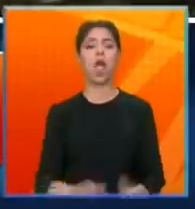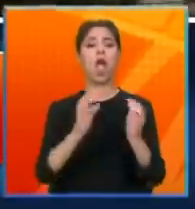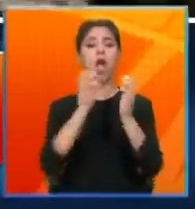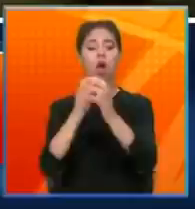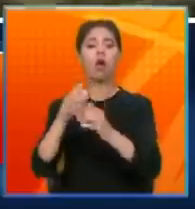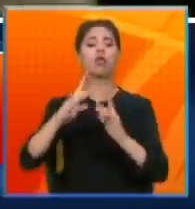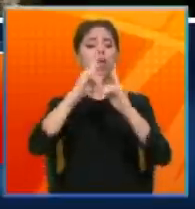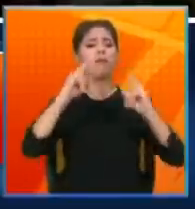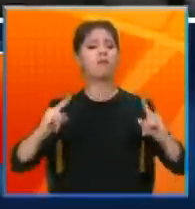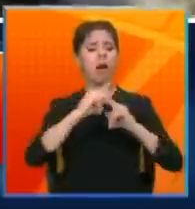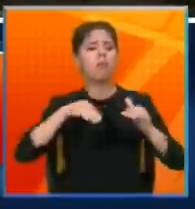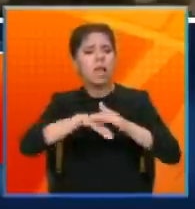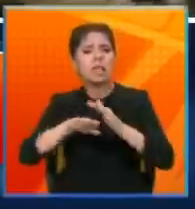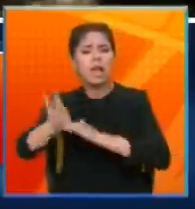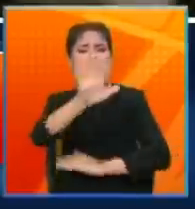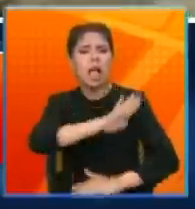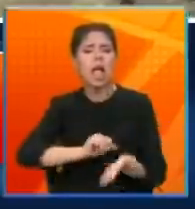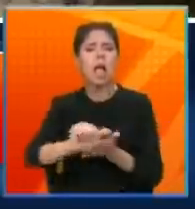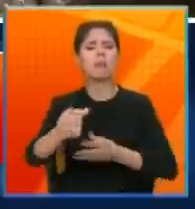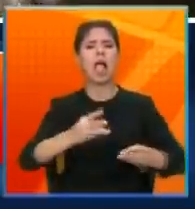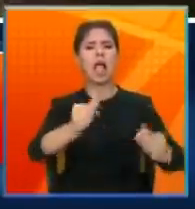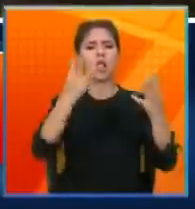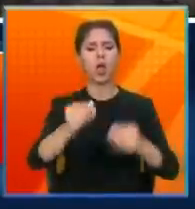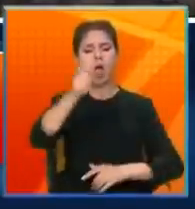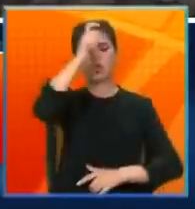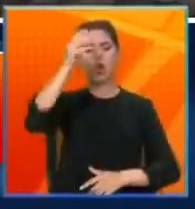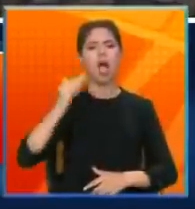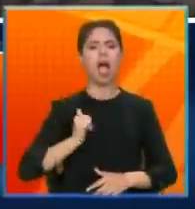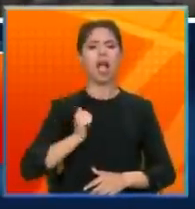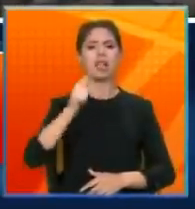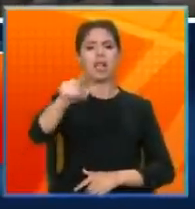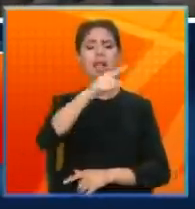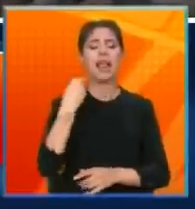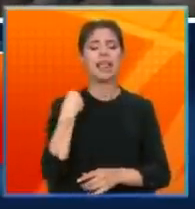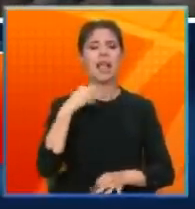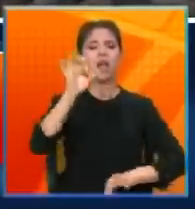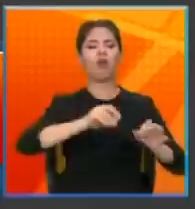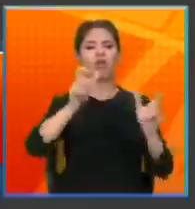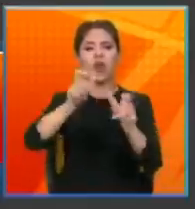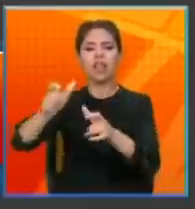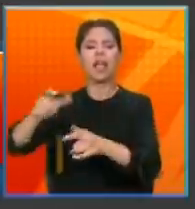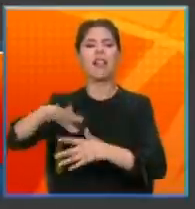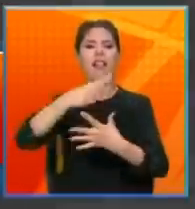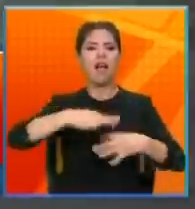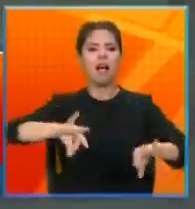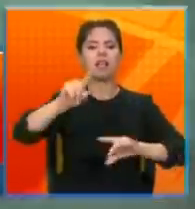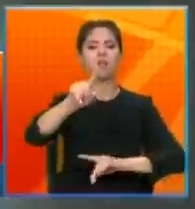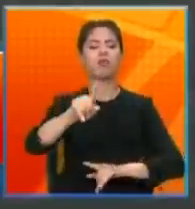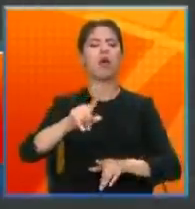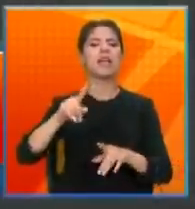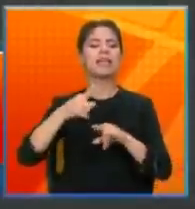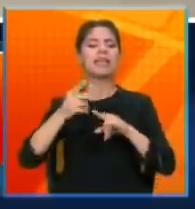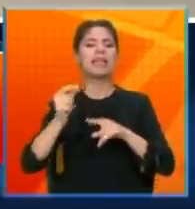Örgütün kamplarını ve sığınaklarını tek tek imha eden Mehmetçik o alanlara kontrol noktaları kurdu. İHA ve SİHA'lar bölgeyi aralıksız